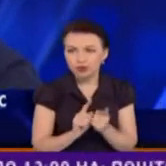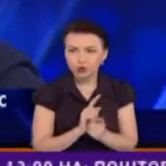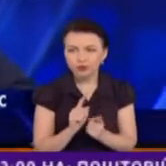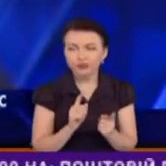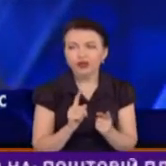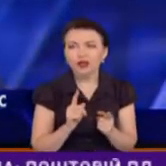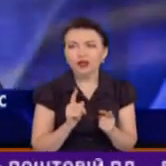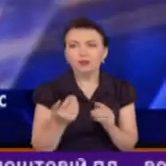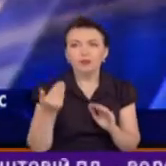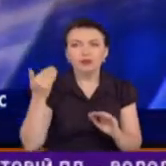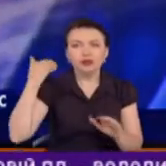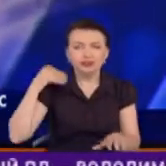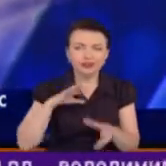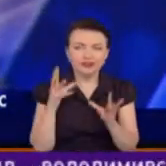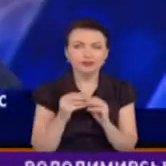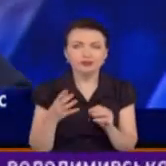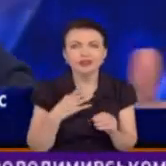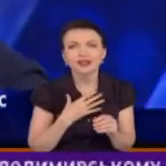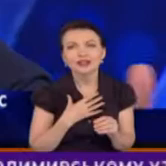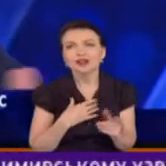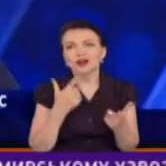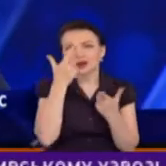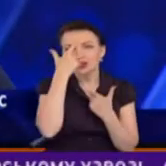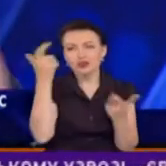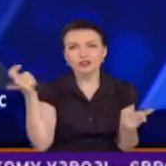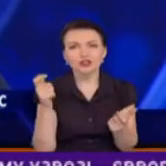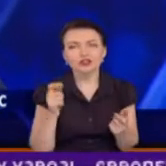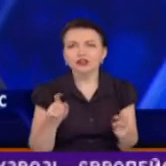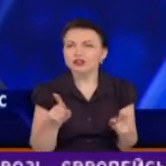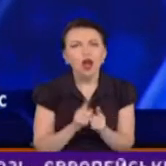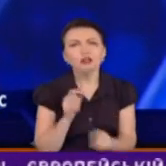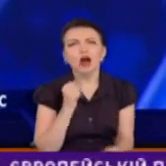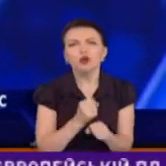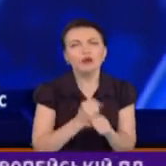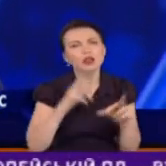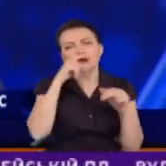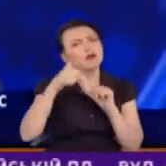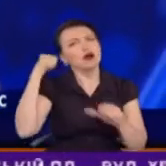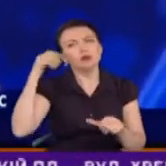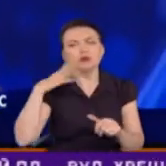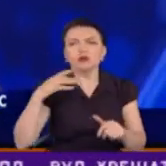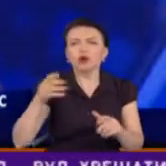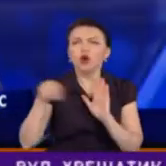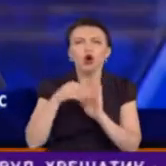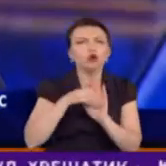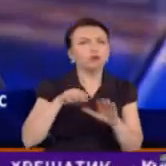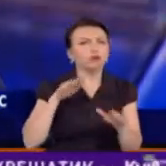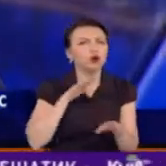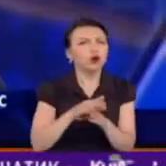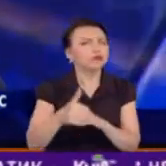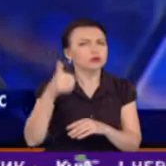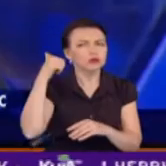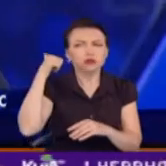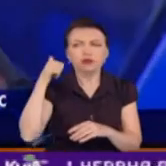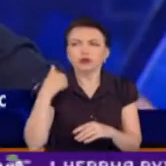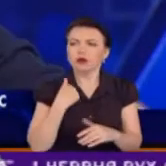оці попередники всі були оголошені, там, що вони там все не так робили, і що вони нескінченні корупціонери. Так. Були підстави,